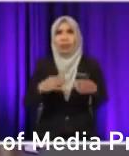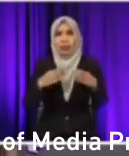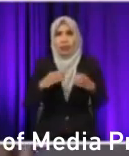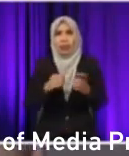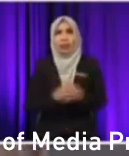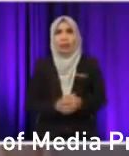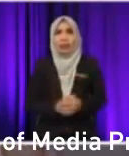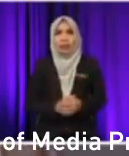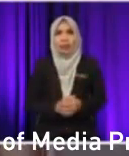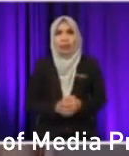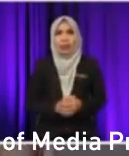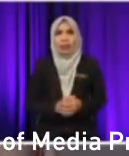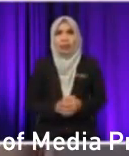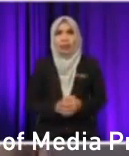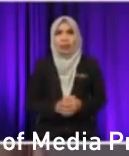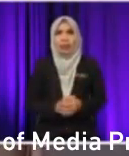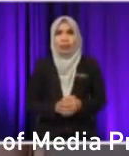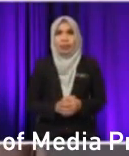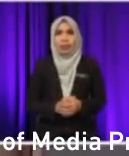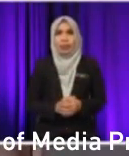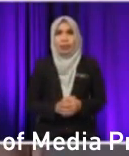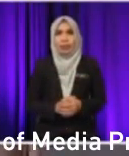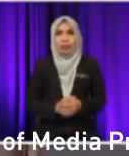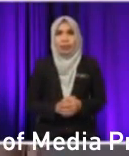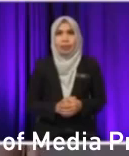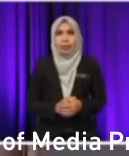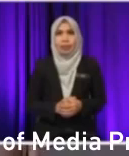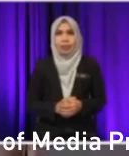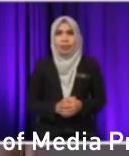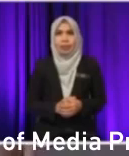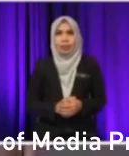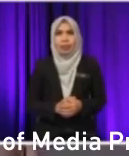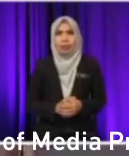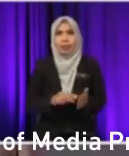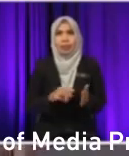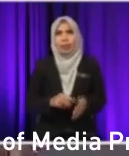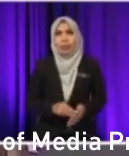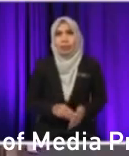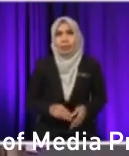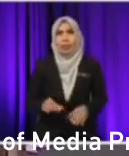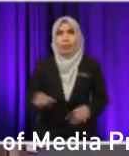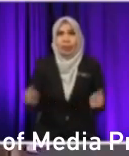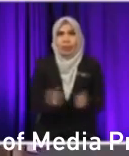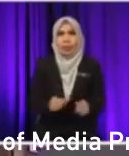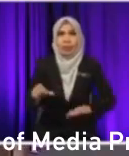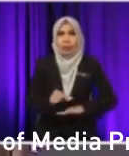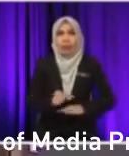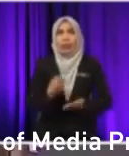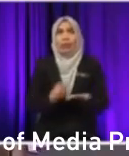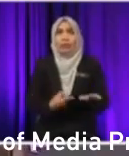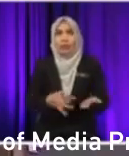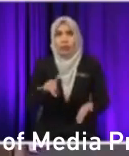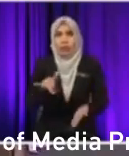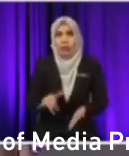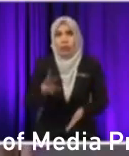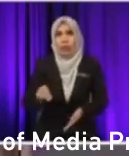dengan menggunakan prinsip inventif bagi kaedah pemisah ruang. So maknanya dengan menggunakan apa yang pelajar tu tahu tadi, dia